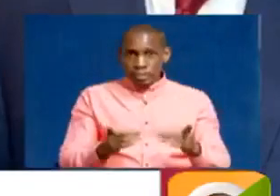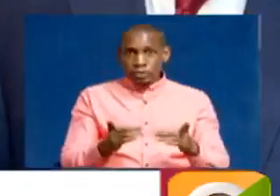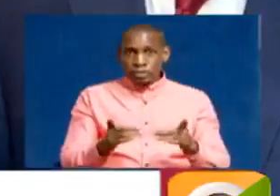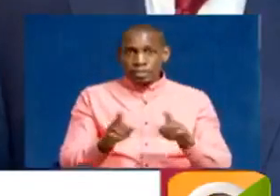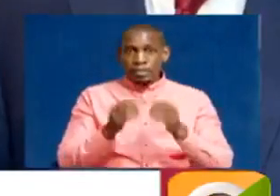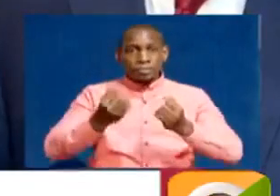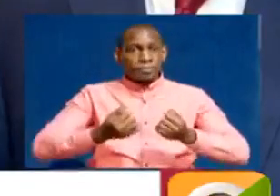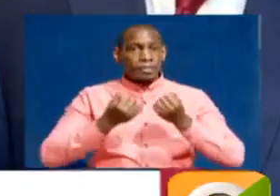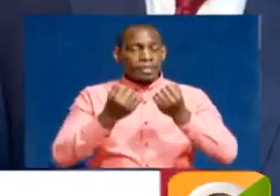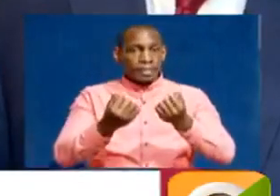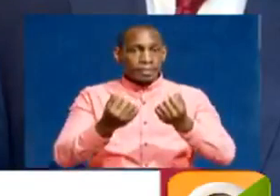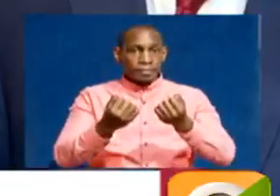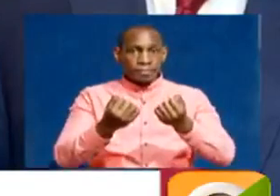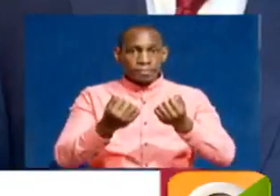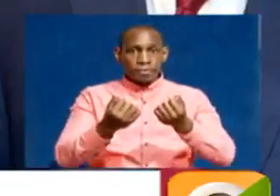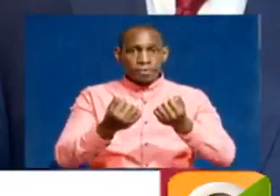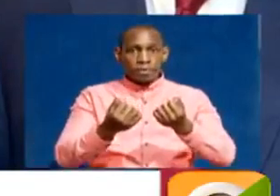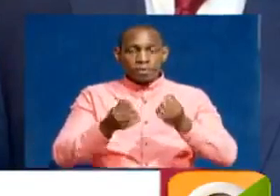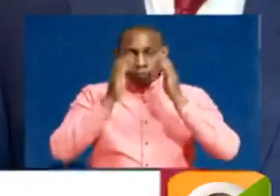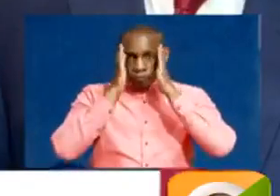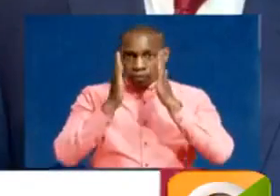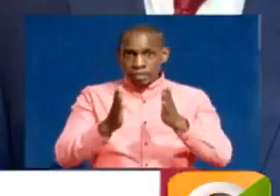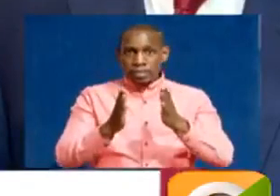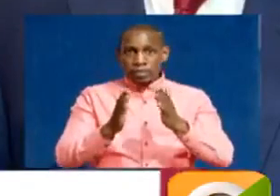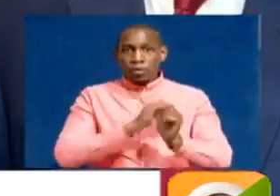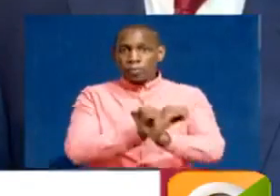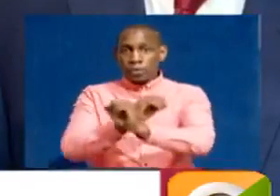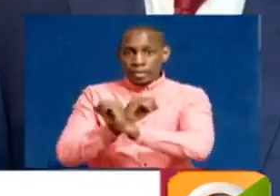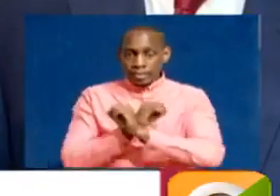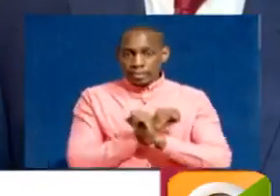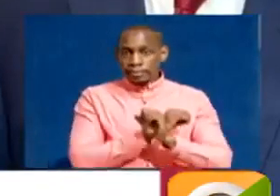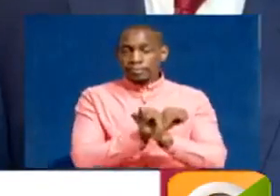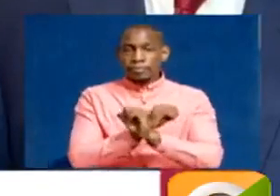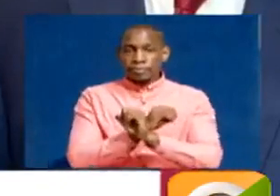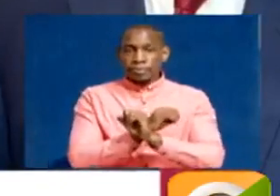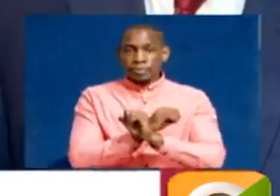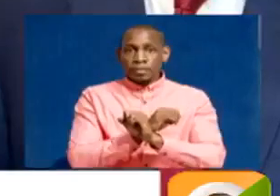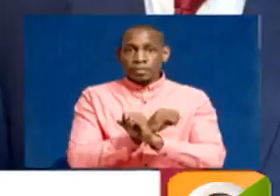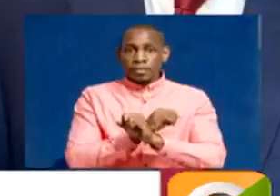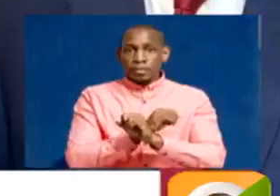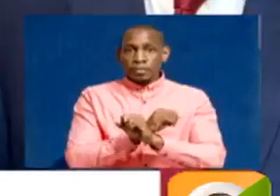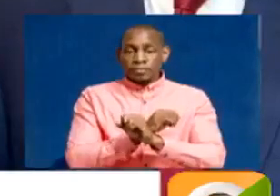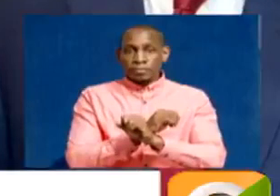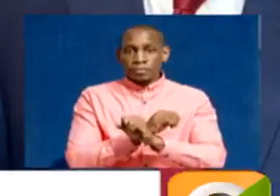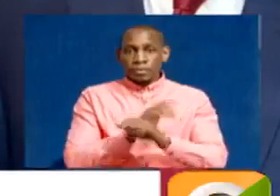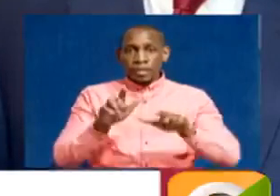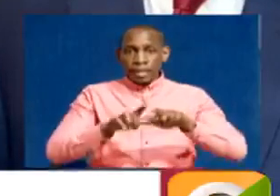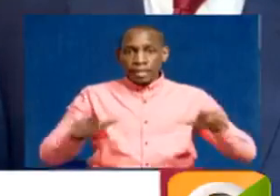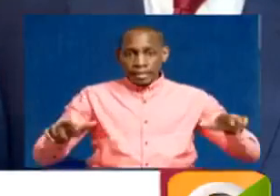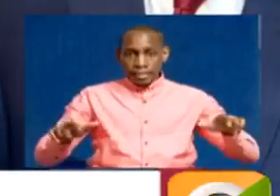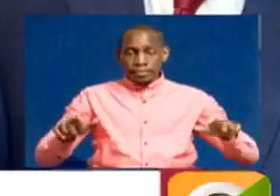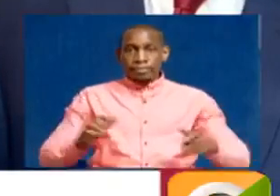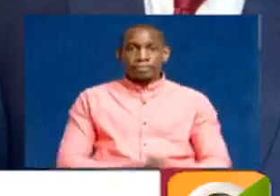and steadfastness in the commitment to safeguard and protect our territorial